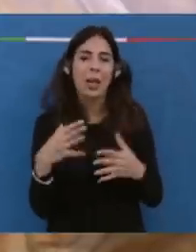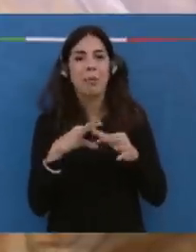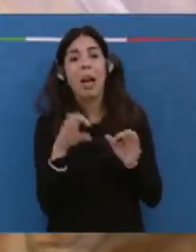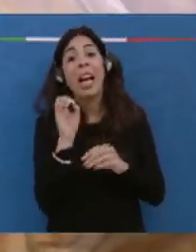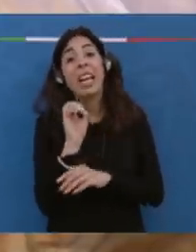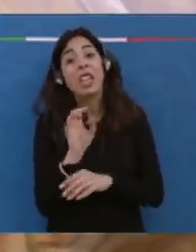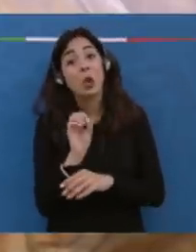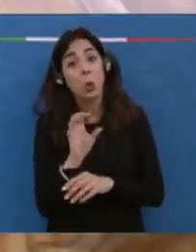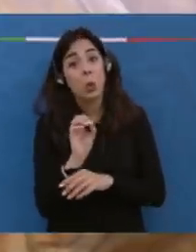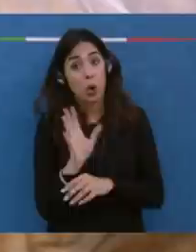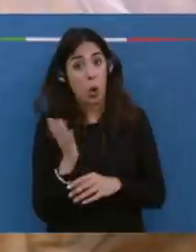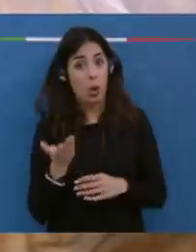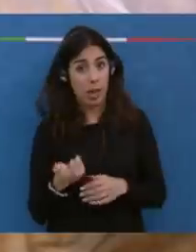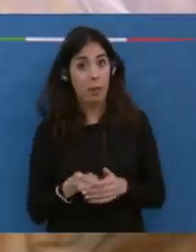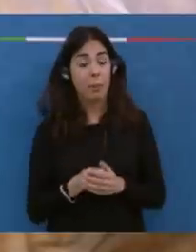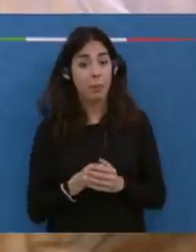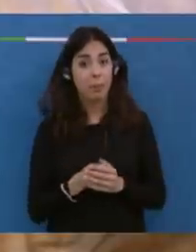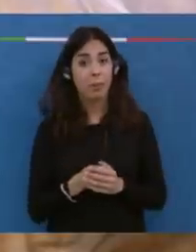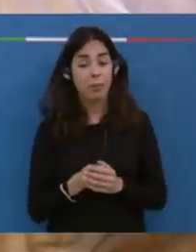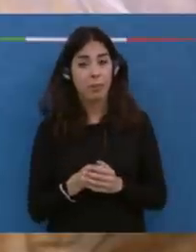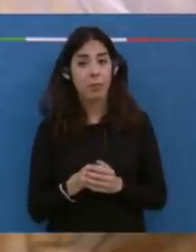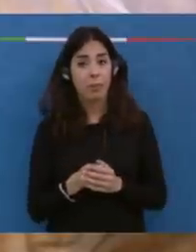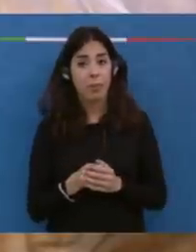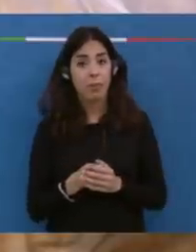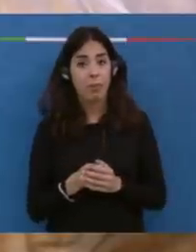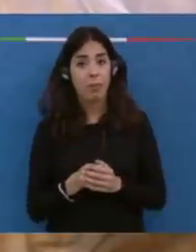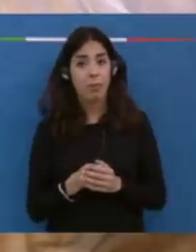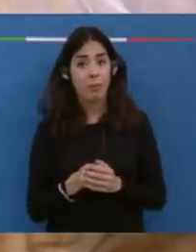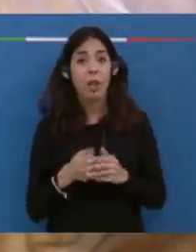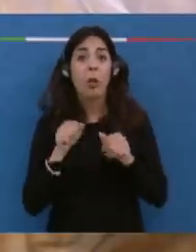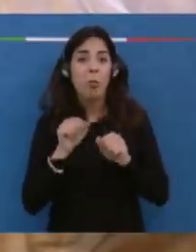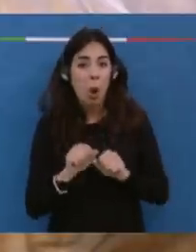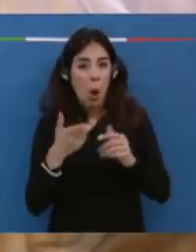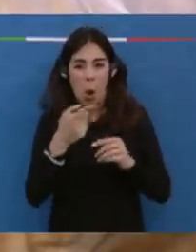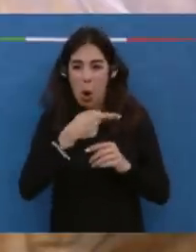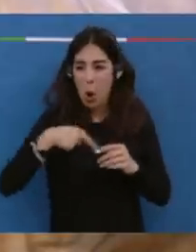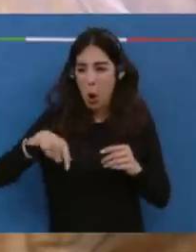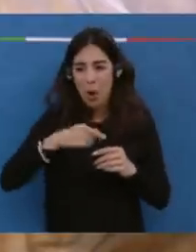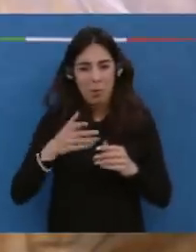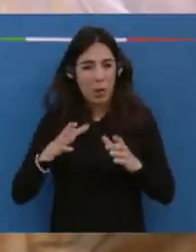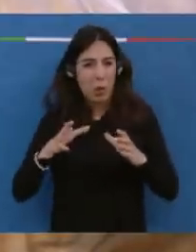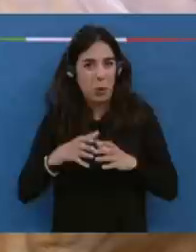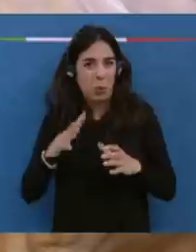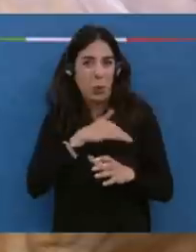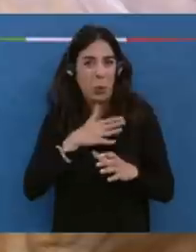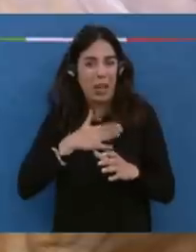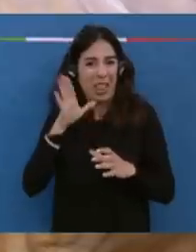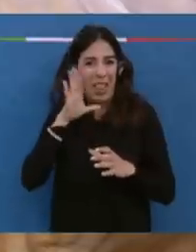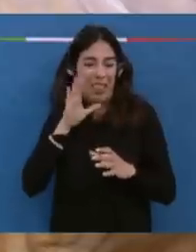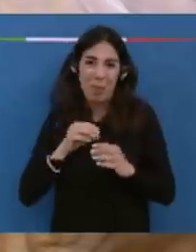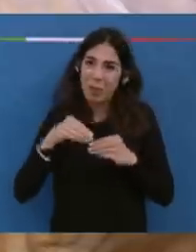di ricevere studenti libici noi siamo molto